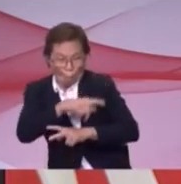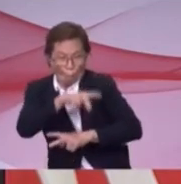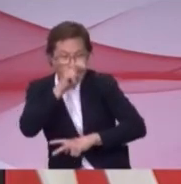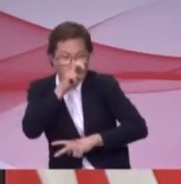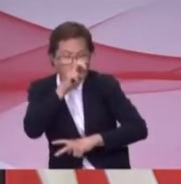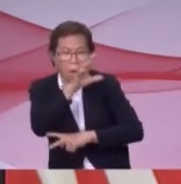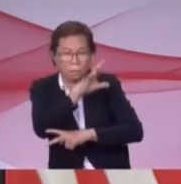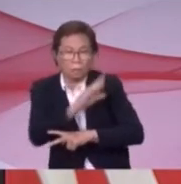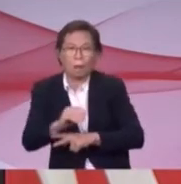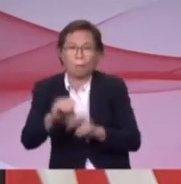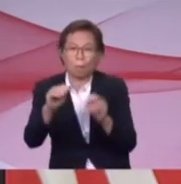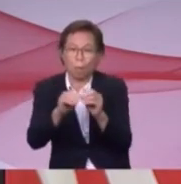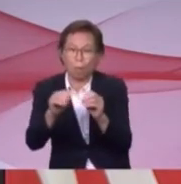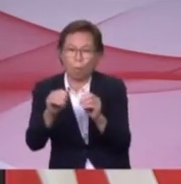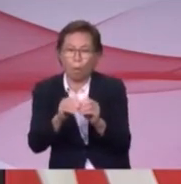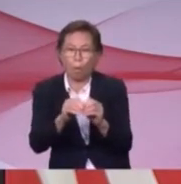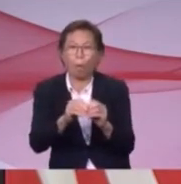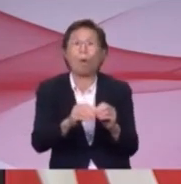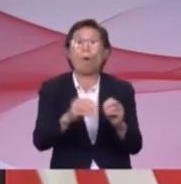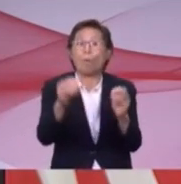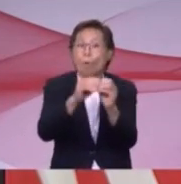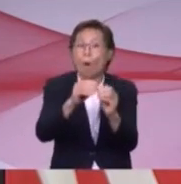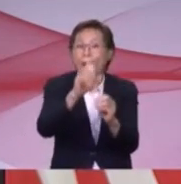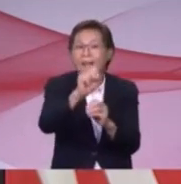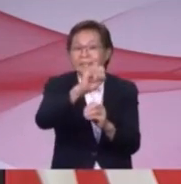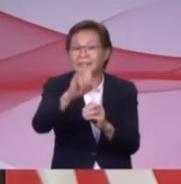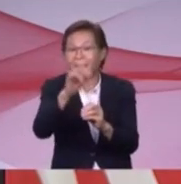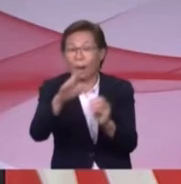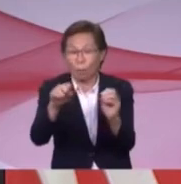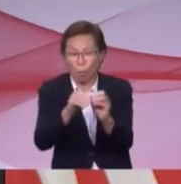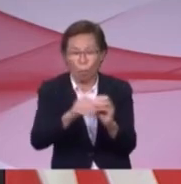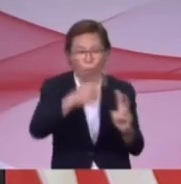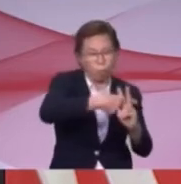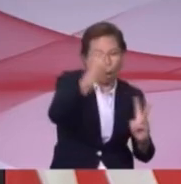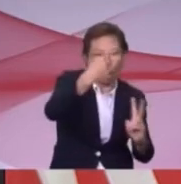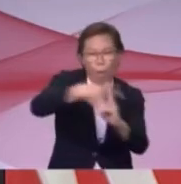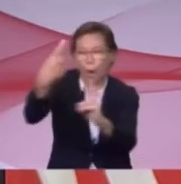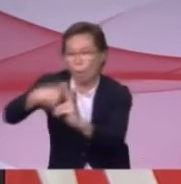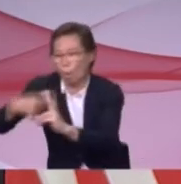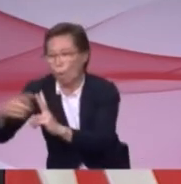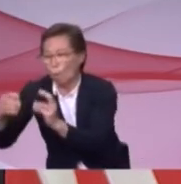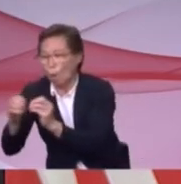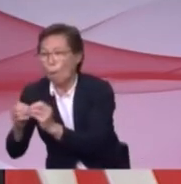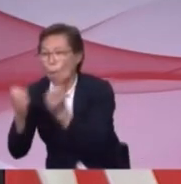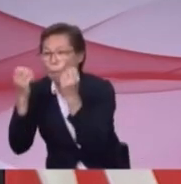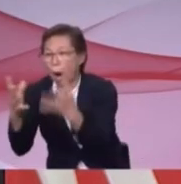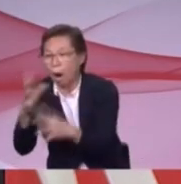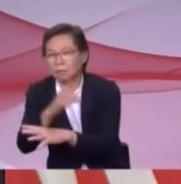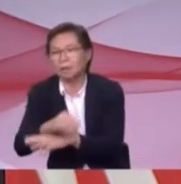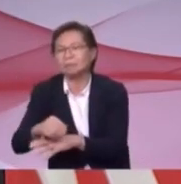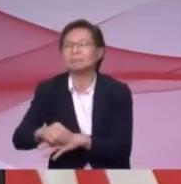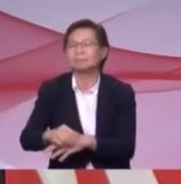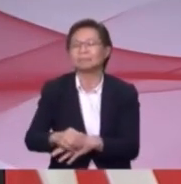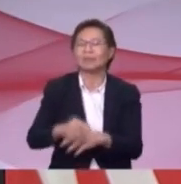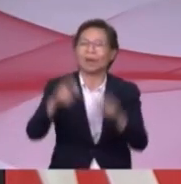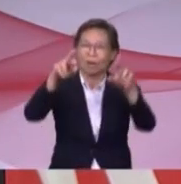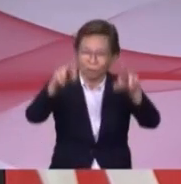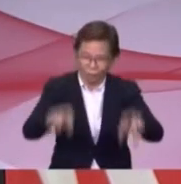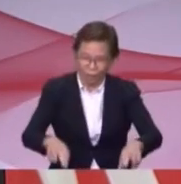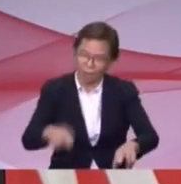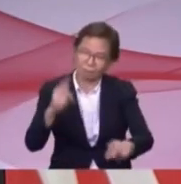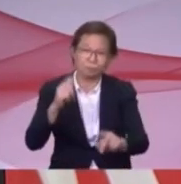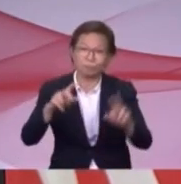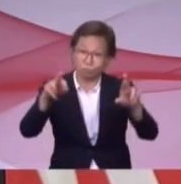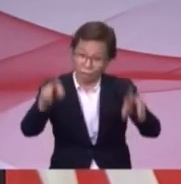menambahkan jumlah sekatan jalan raya. Oleh itu, rakyat diminta kekal duduk di rumah